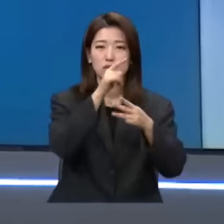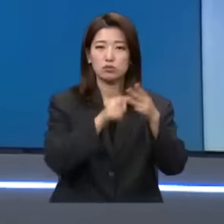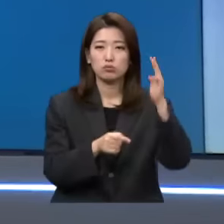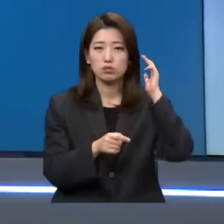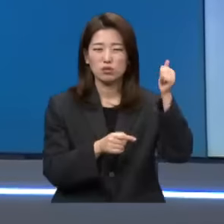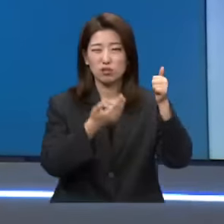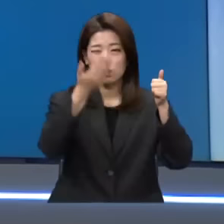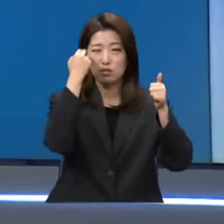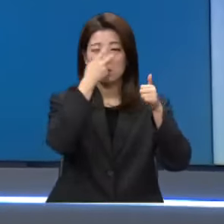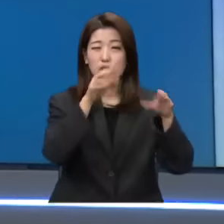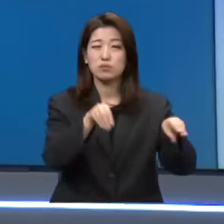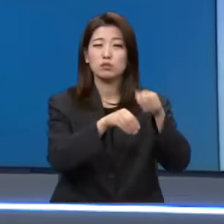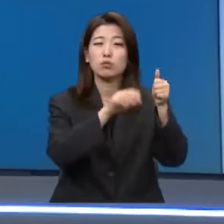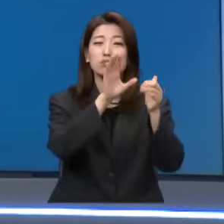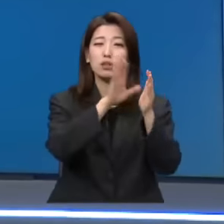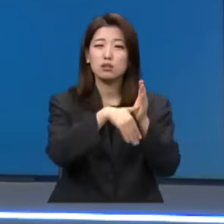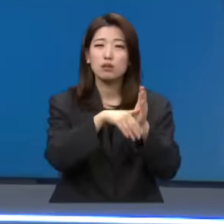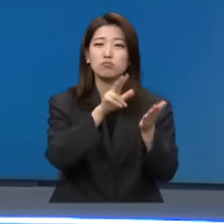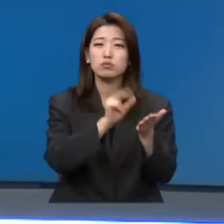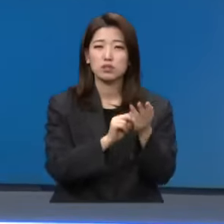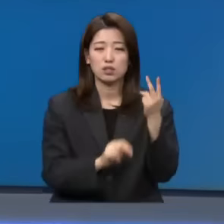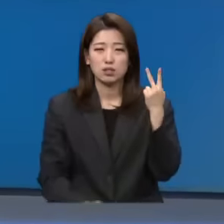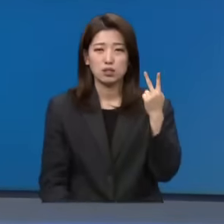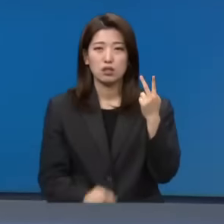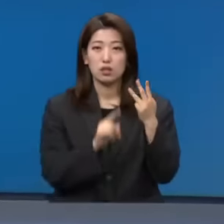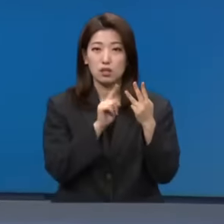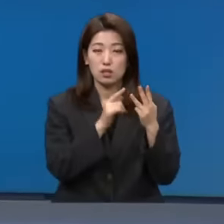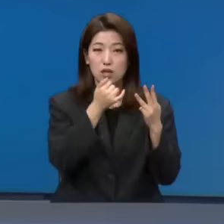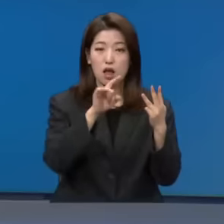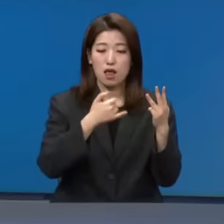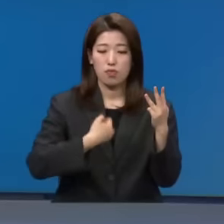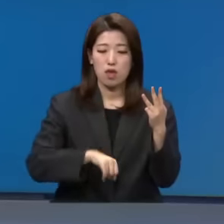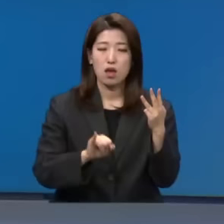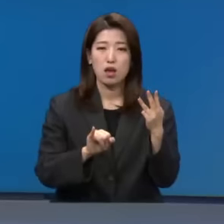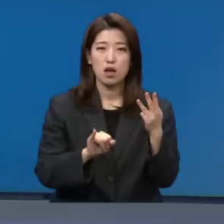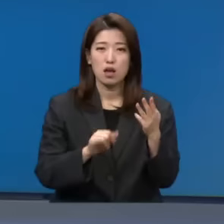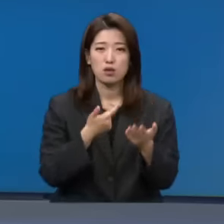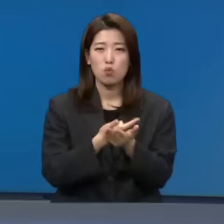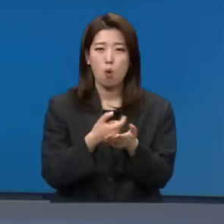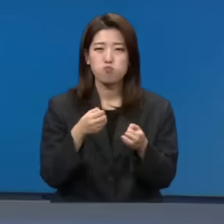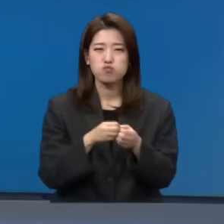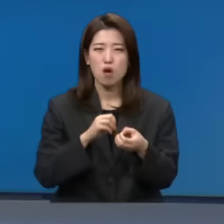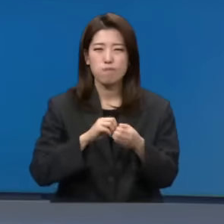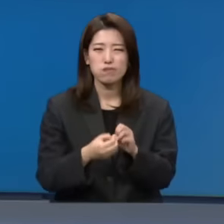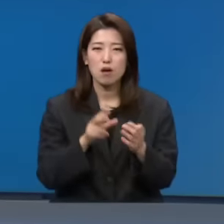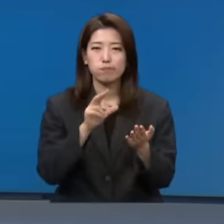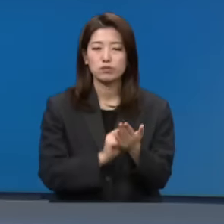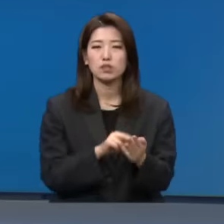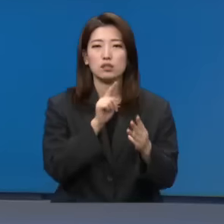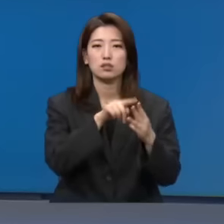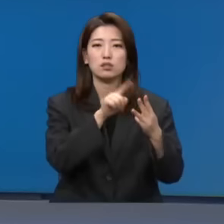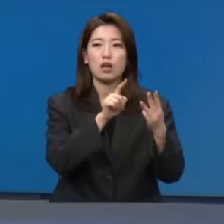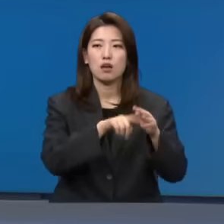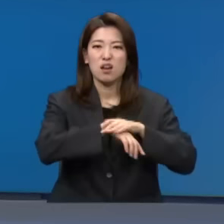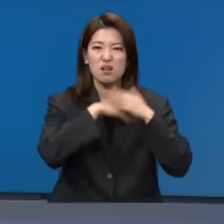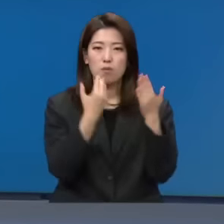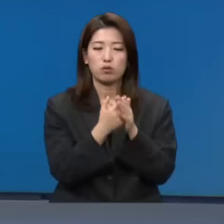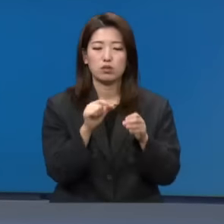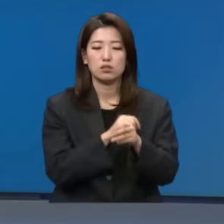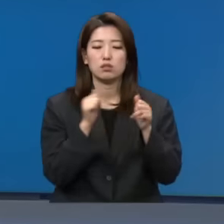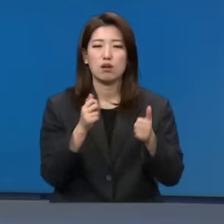의호 딸 논문 대필 의호 등등등 해서 다 특검법 발휘하겠다고 얘기했습니다 근데